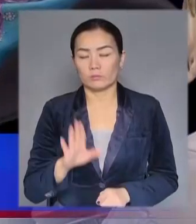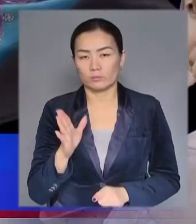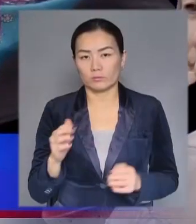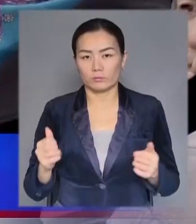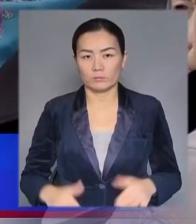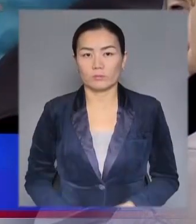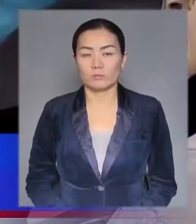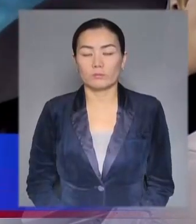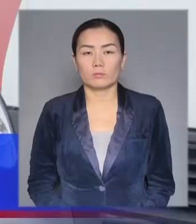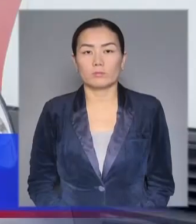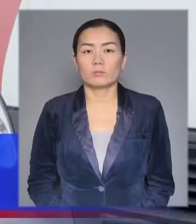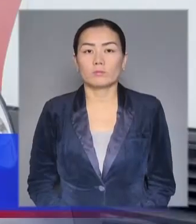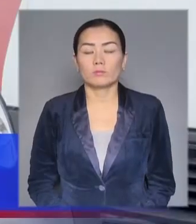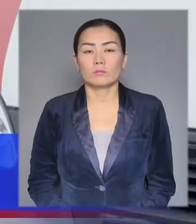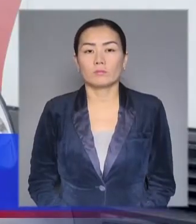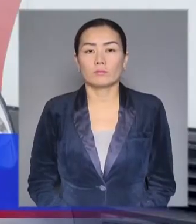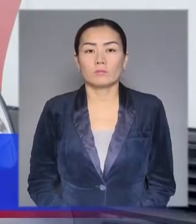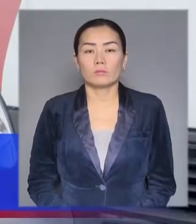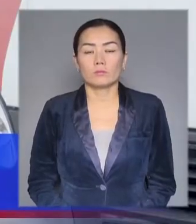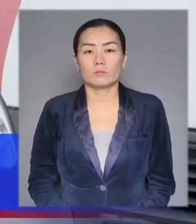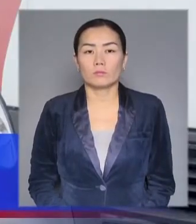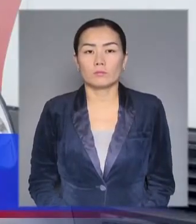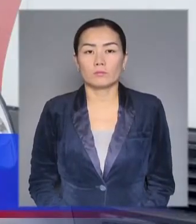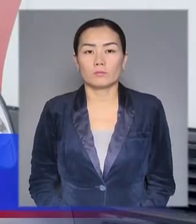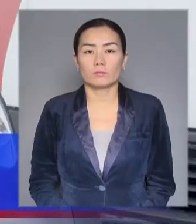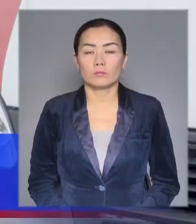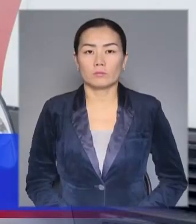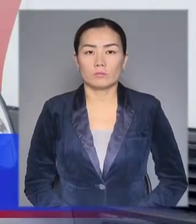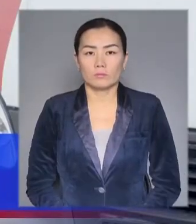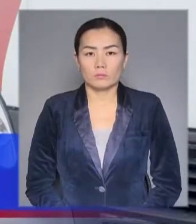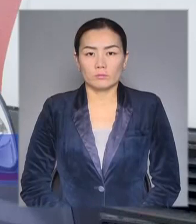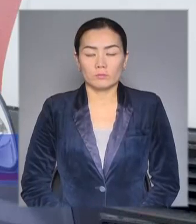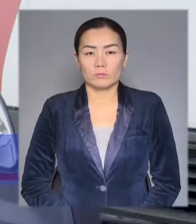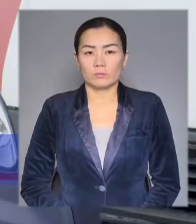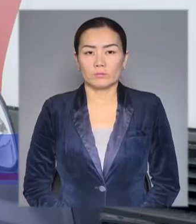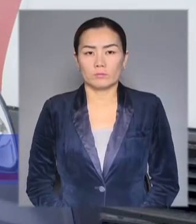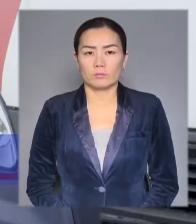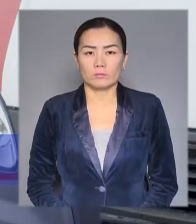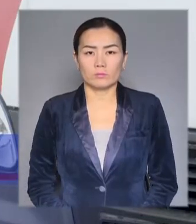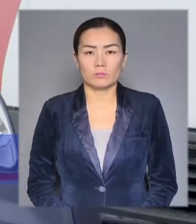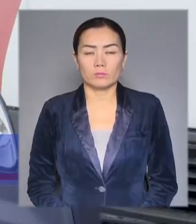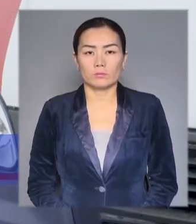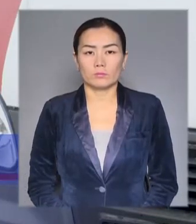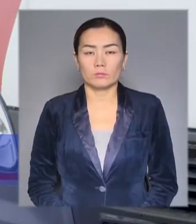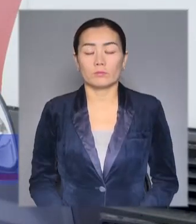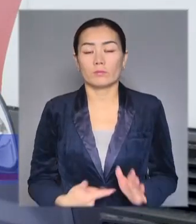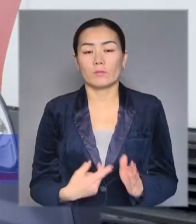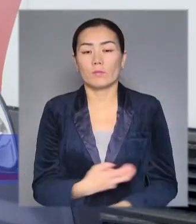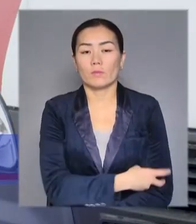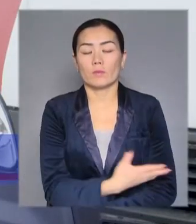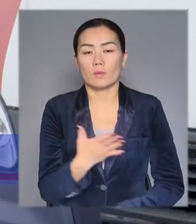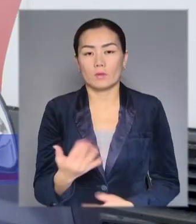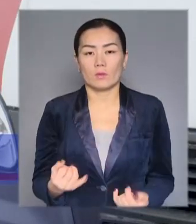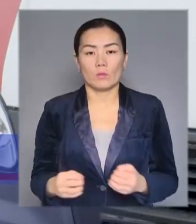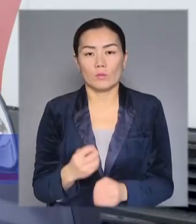өз шешімін тауып келеді. Қазіргі таңда 7 дәрігер келді, тағы 2 дәрігеріміз қажеттілік туындап отыр. Бұйырса, келесі жылдары